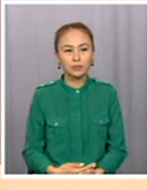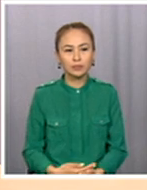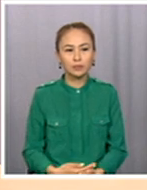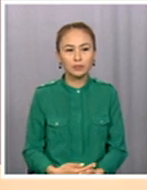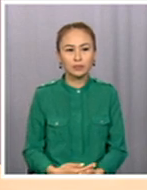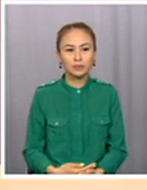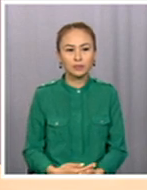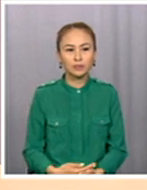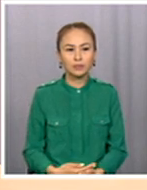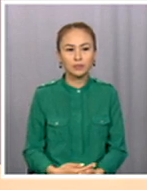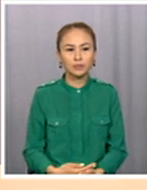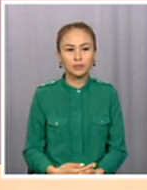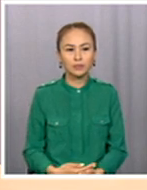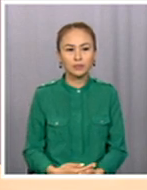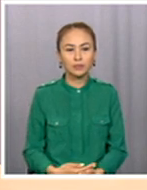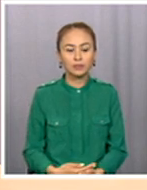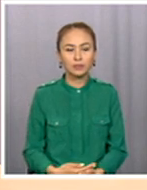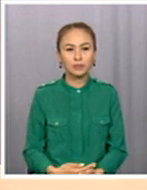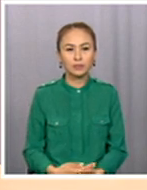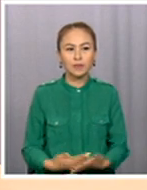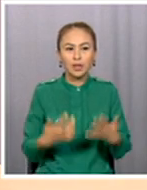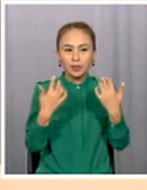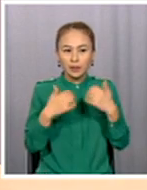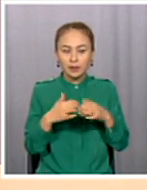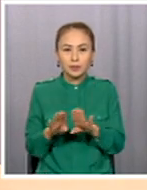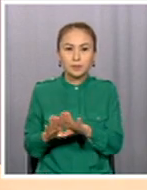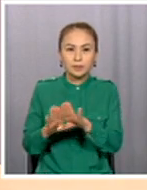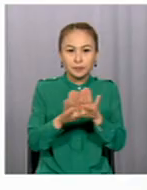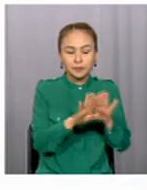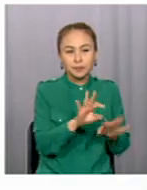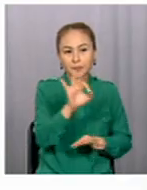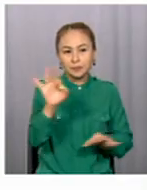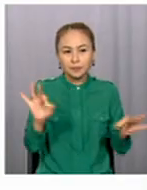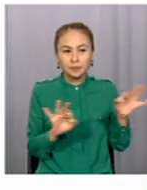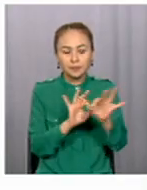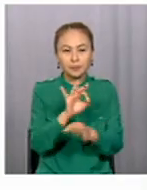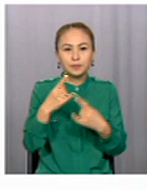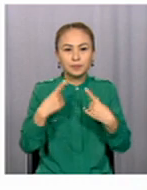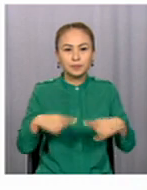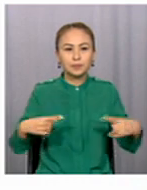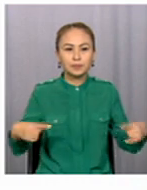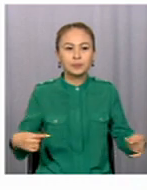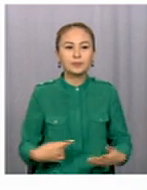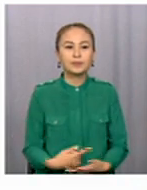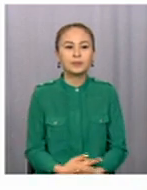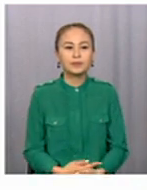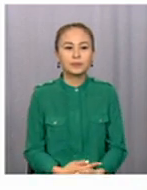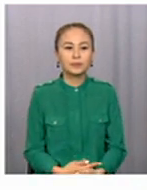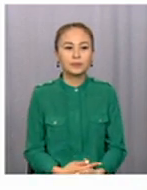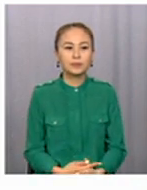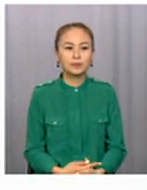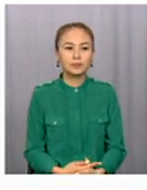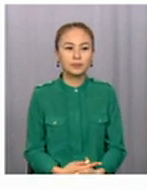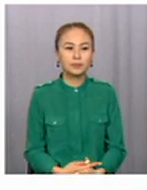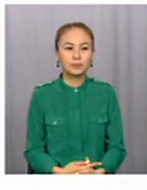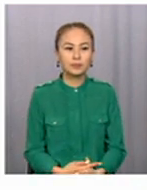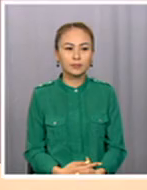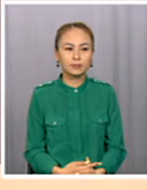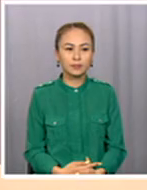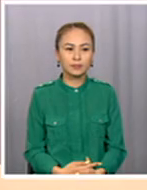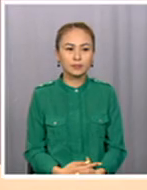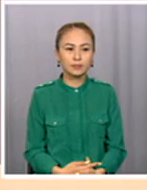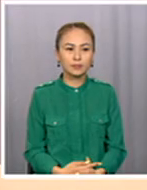артық. Сандар бірде болғанмен өлшемдері әр түрлі. Жарайсындар, келесі тапсырмаған назар